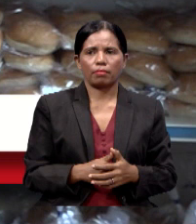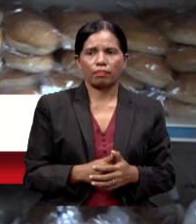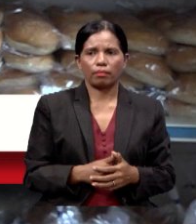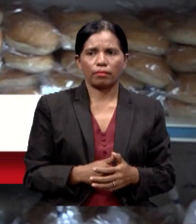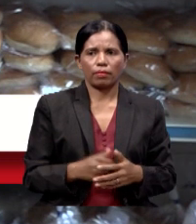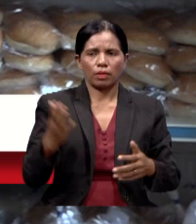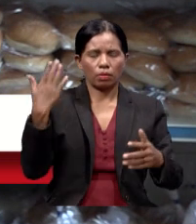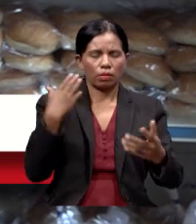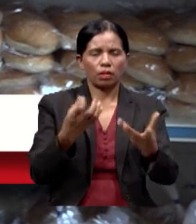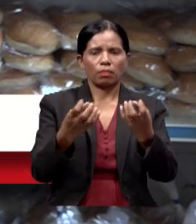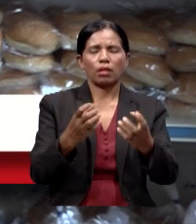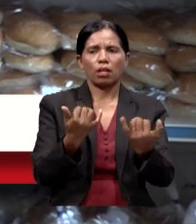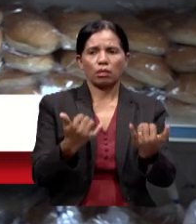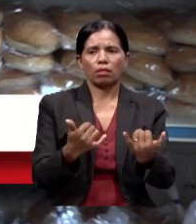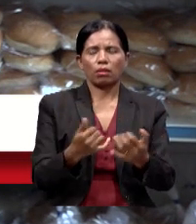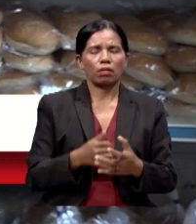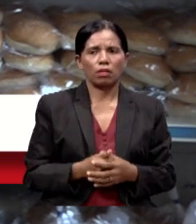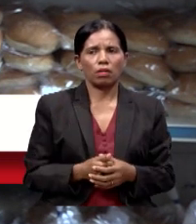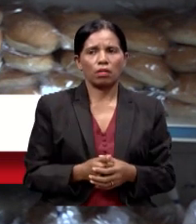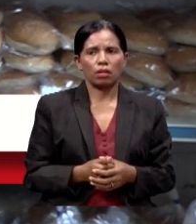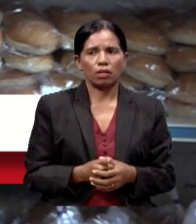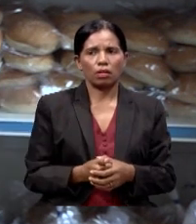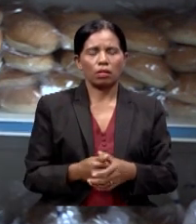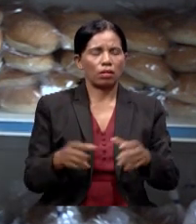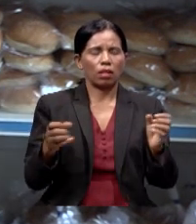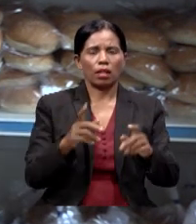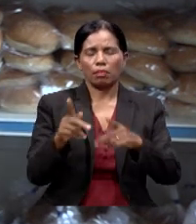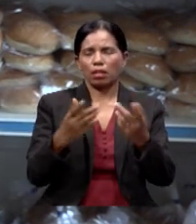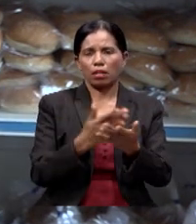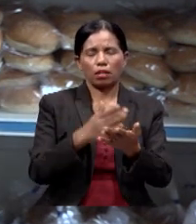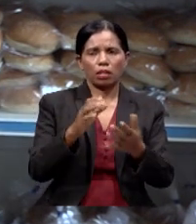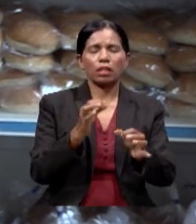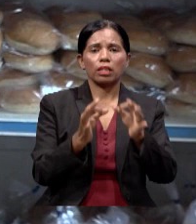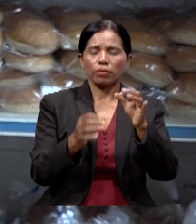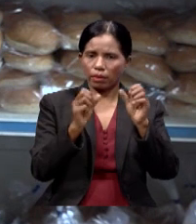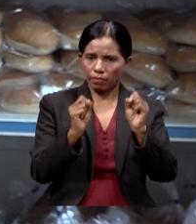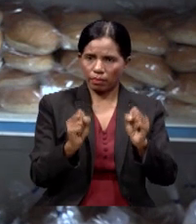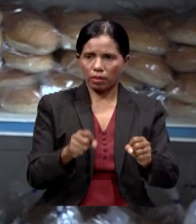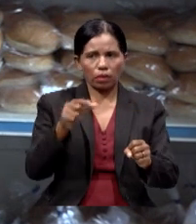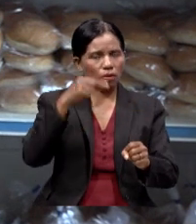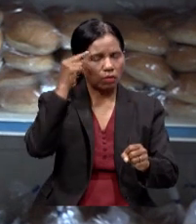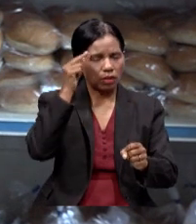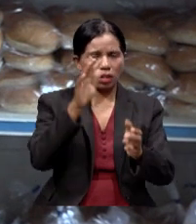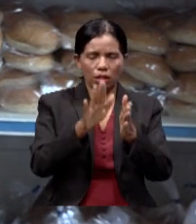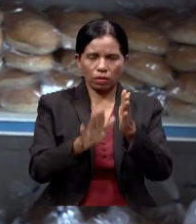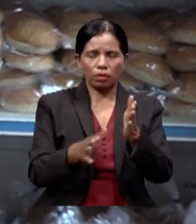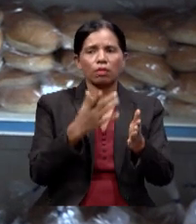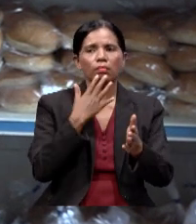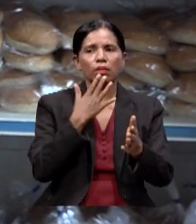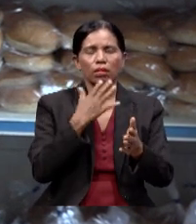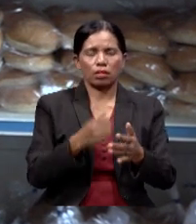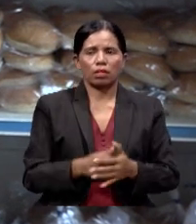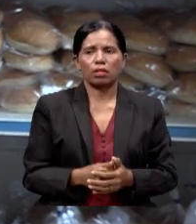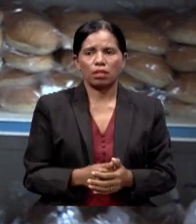uluk ne barak misagora ne menula la sare la dun pamasukan la de mebe sebele Gubernur hatun utun masih mider nih lah suami